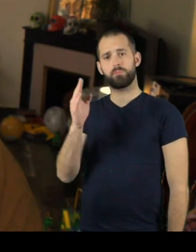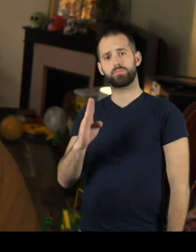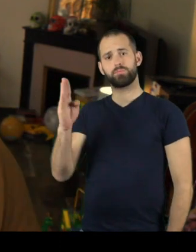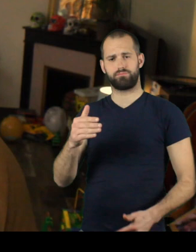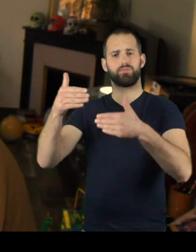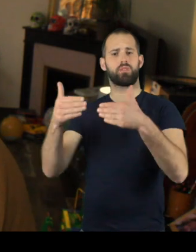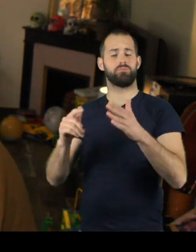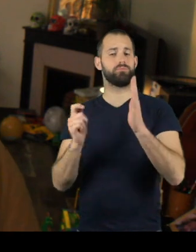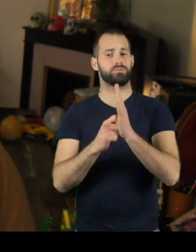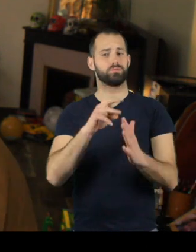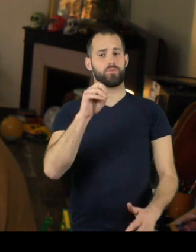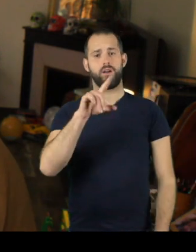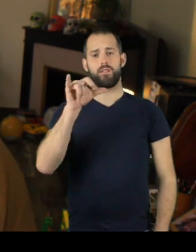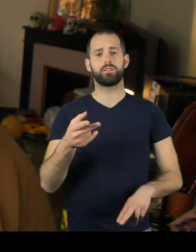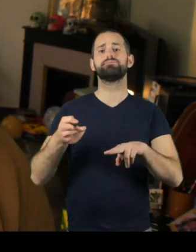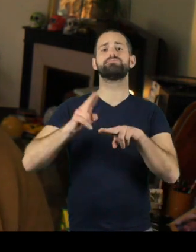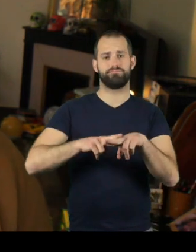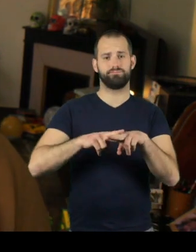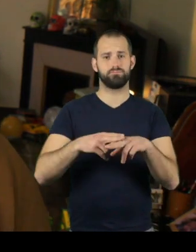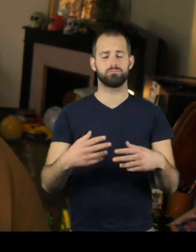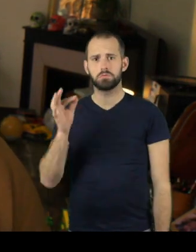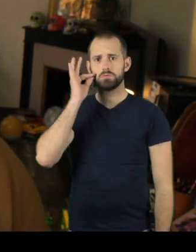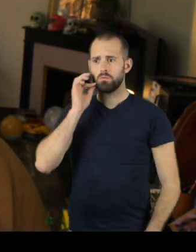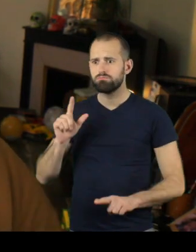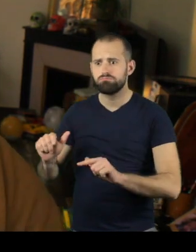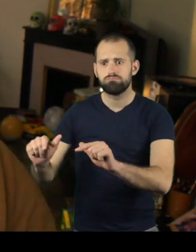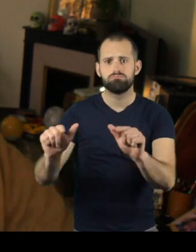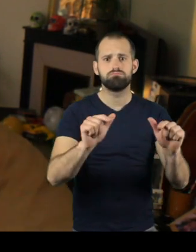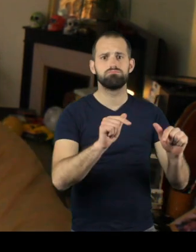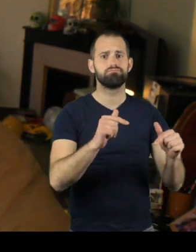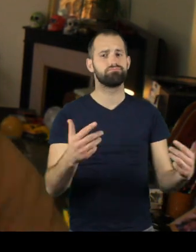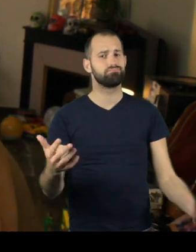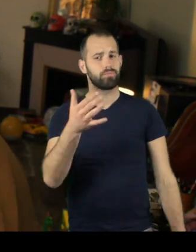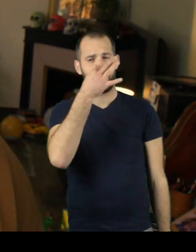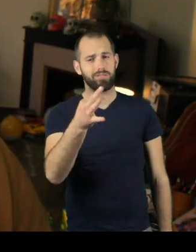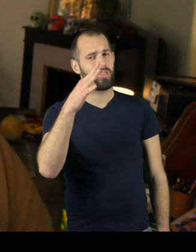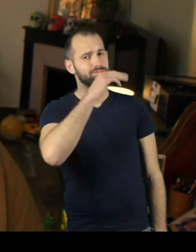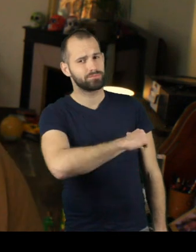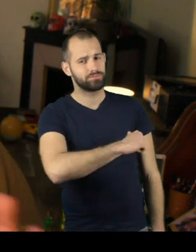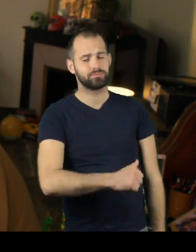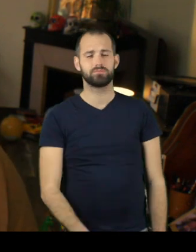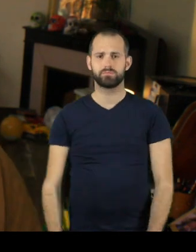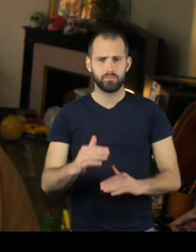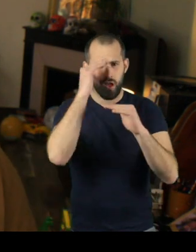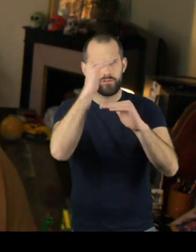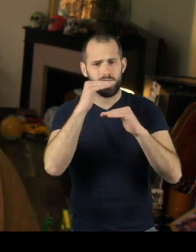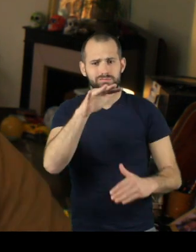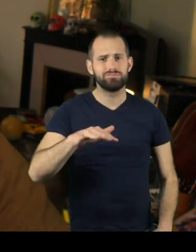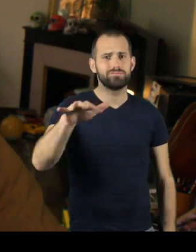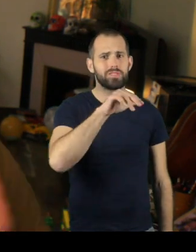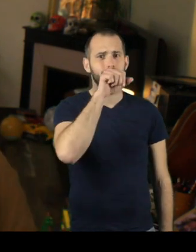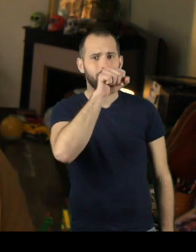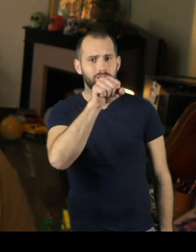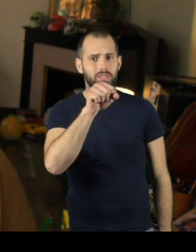décide de ne plus utiliser ce cri dans aucun de ses films. Malgré cela, ce cri continuera à être utilisé dans des dizaines de films, séries, dessins animés et jeux vidéo.